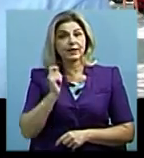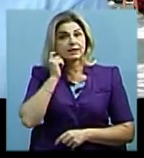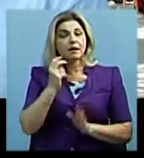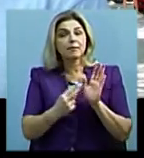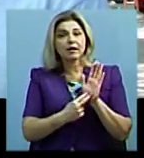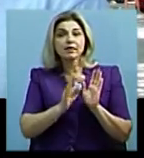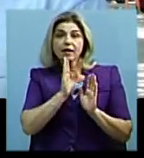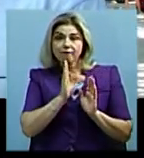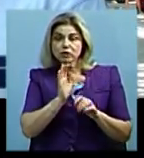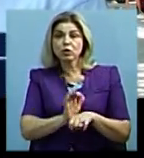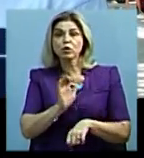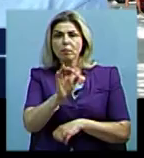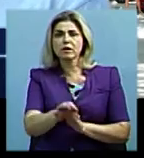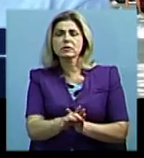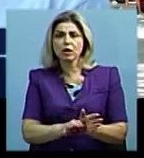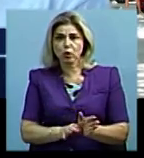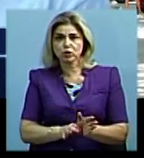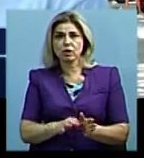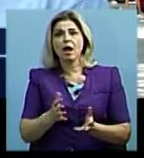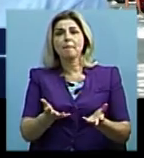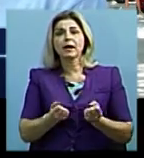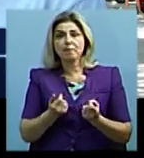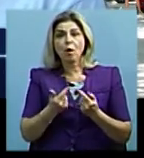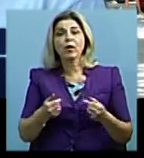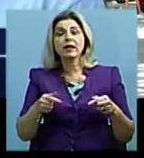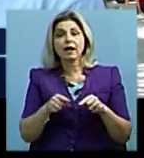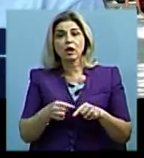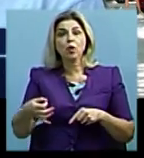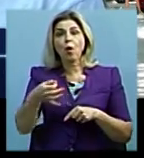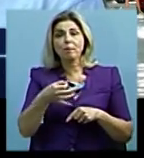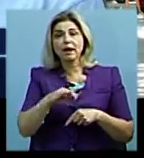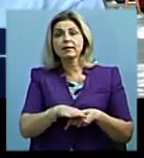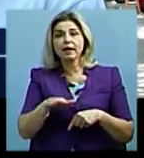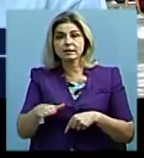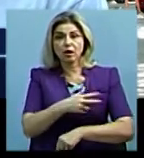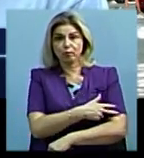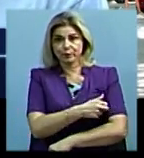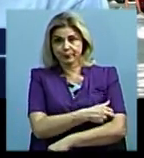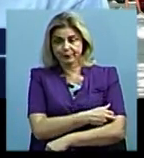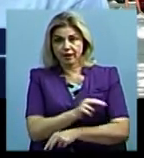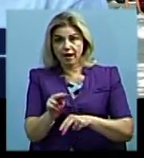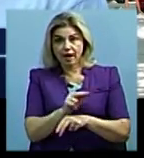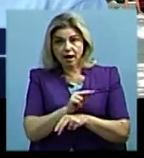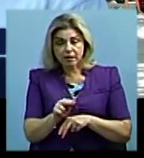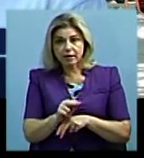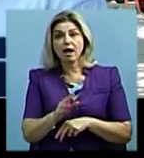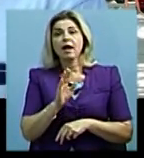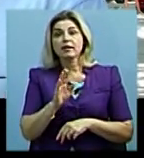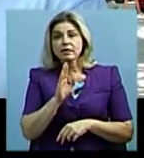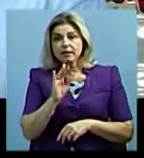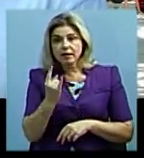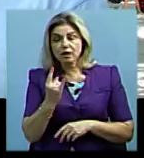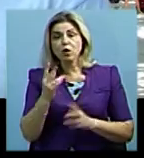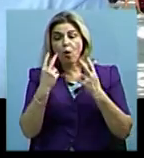дівчина доставлена терміново у приймальне відділення обласної дитячої клінічної лікарні. Дитину